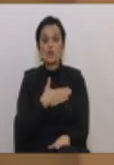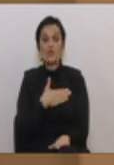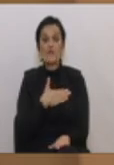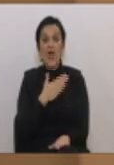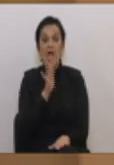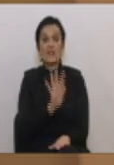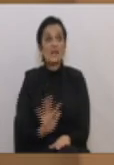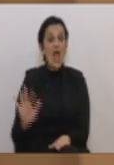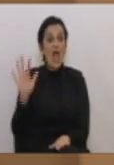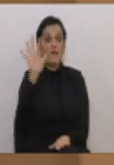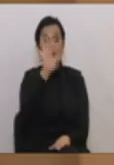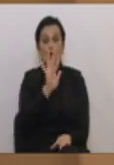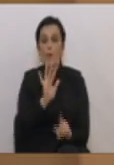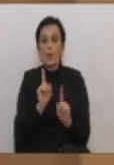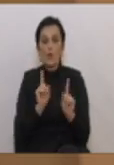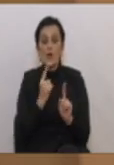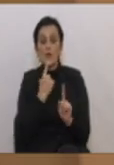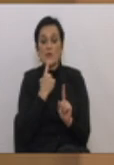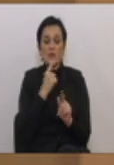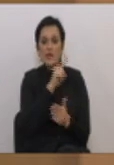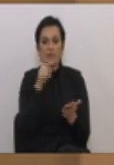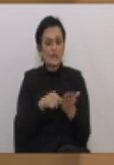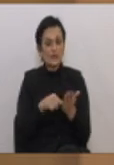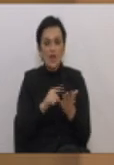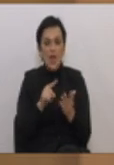არ შეიძლება დადგეს კითხვის ნიშნის